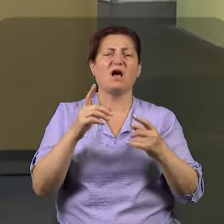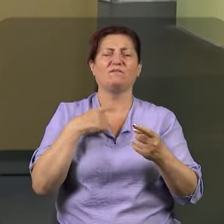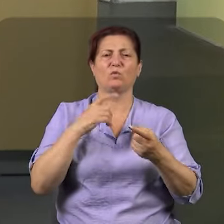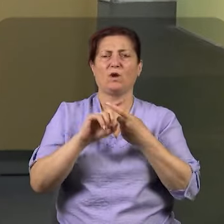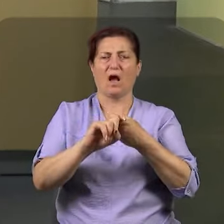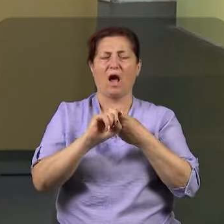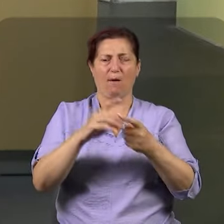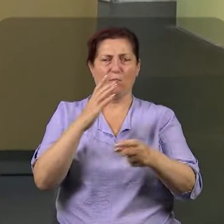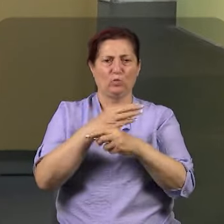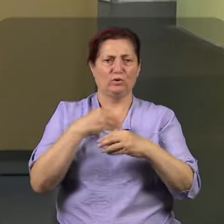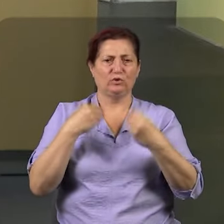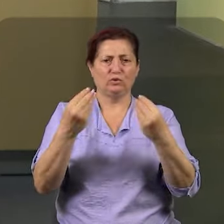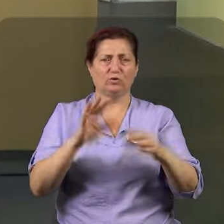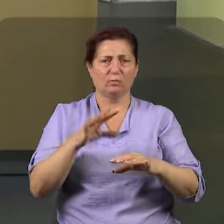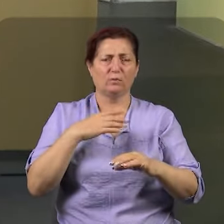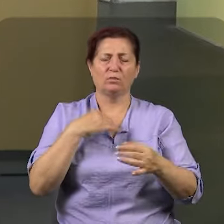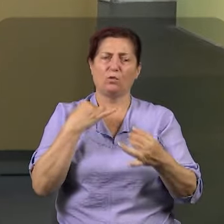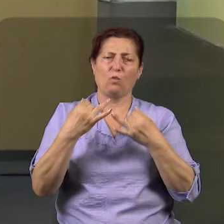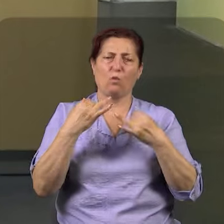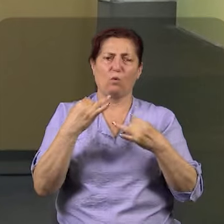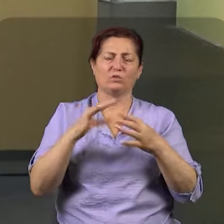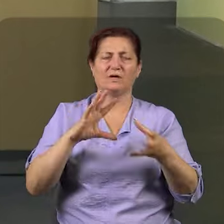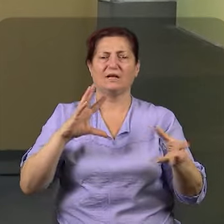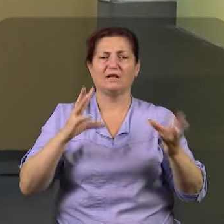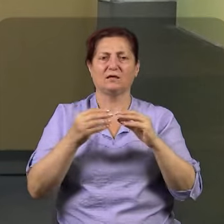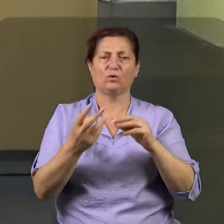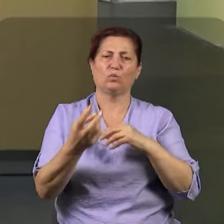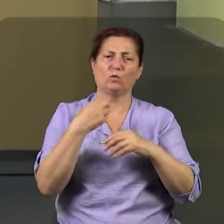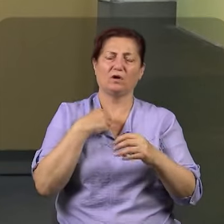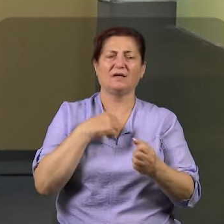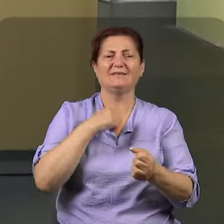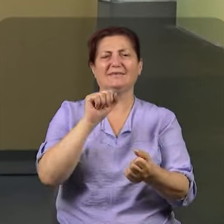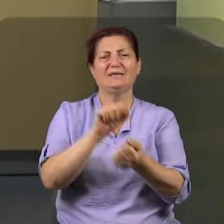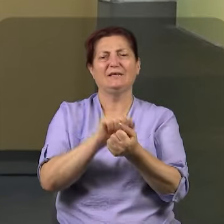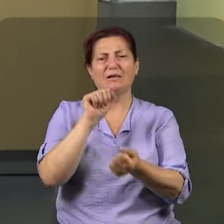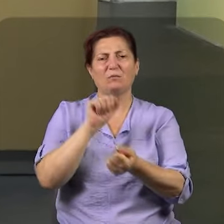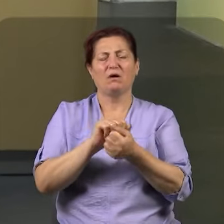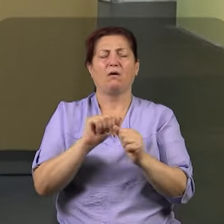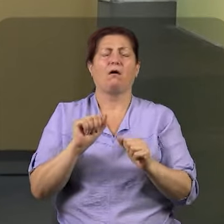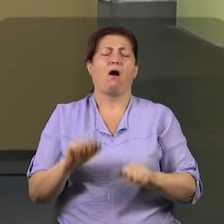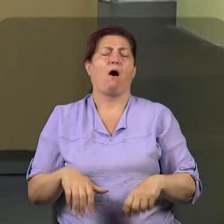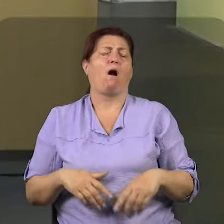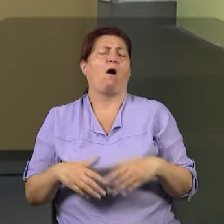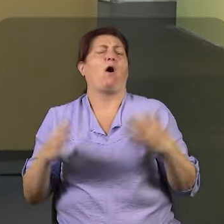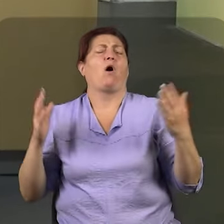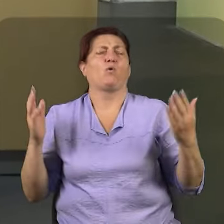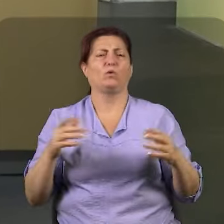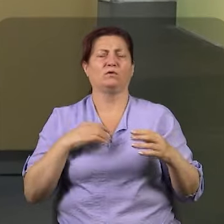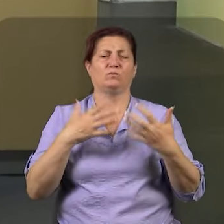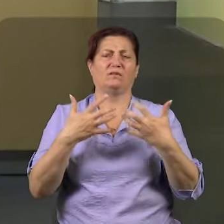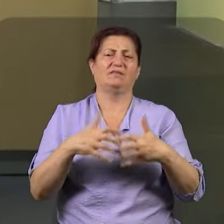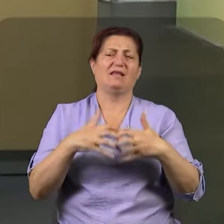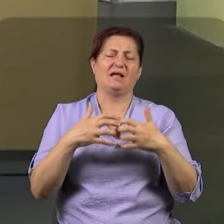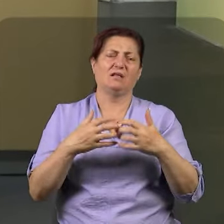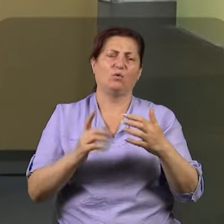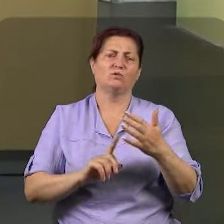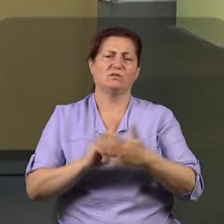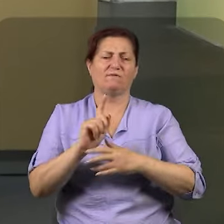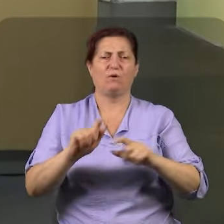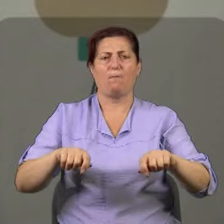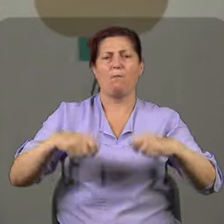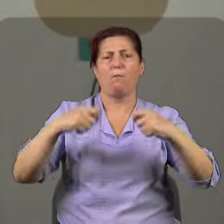չենք տալիս, հա, մենք խոսում ենք ընդհանուր գրակ, մեր մոտ նույնպես կտպագրվեք, կարողա, չգիտեմ, ինչ որ տեխնոլոգիաներ ստեղծվեն, դրանք փոխանցվեն,